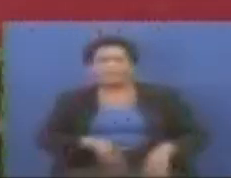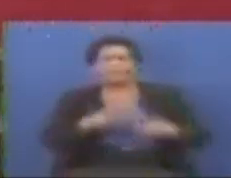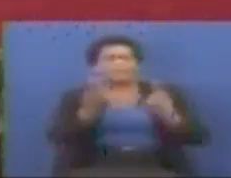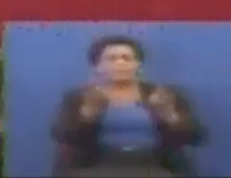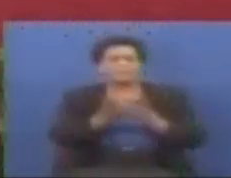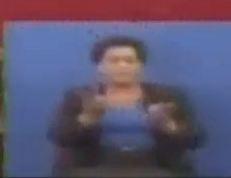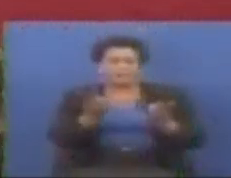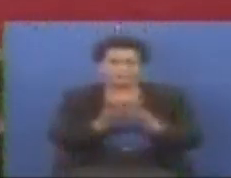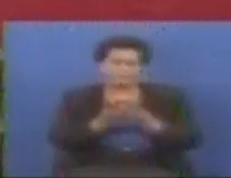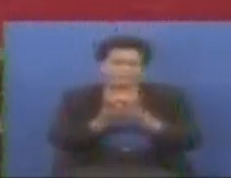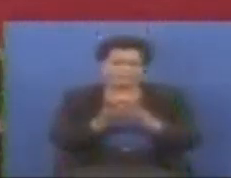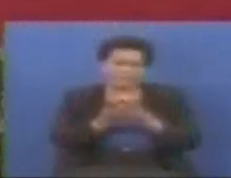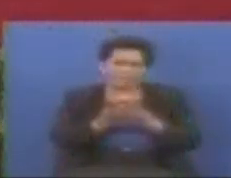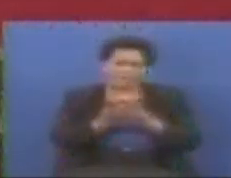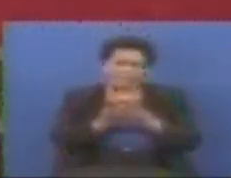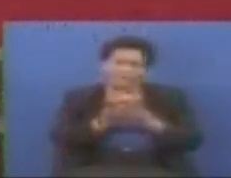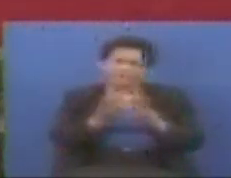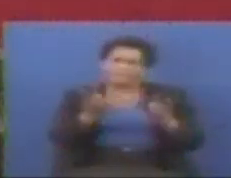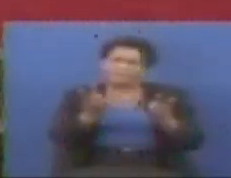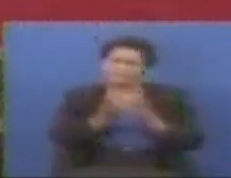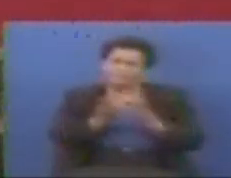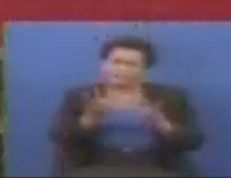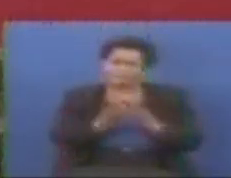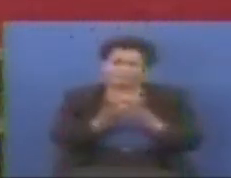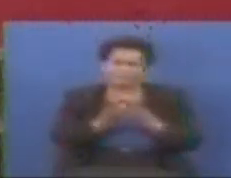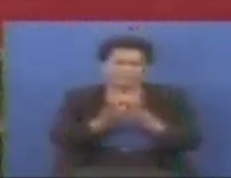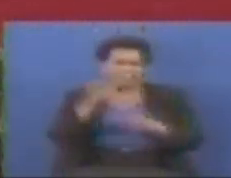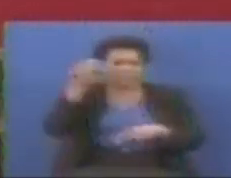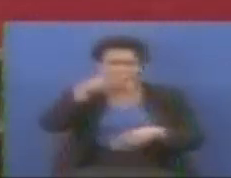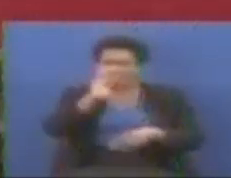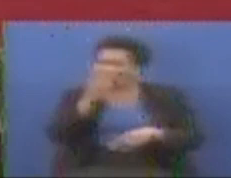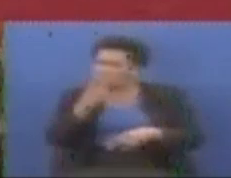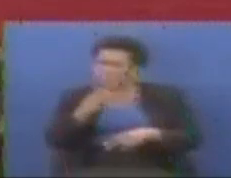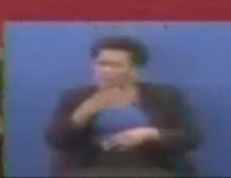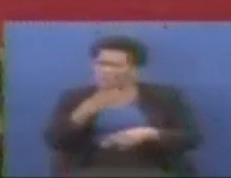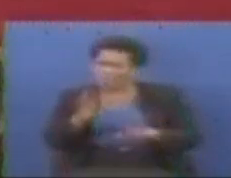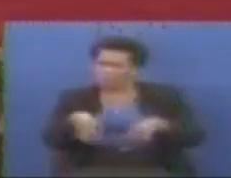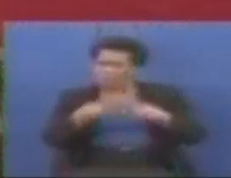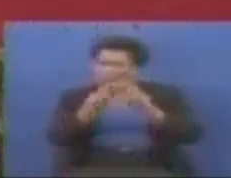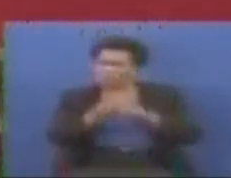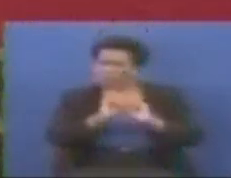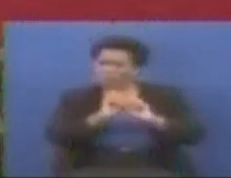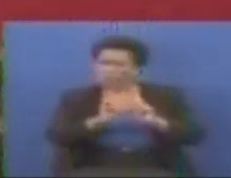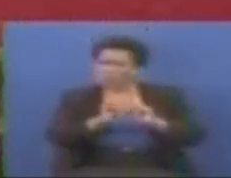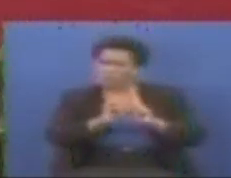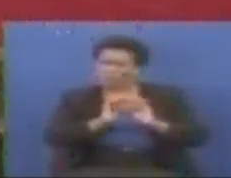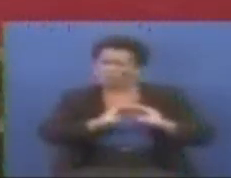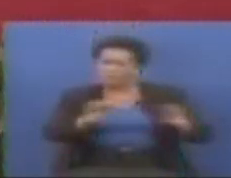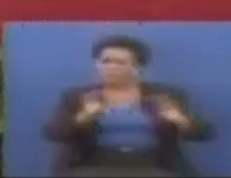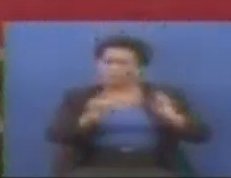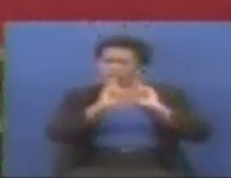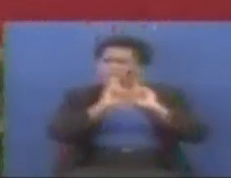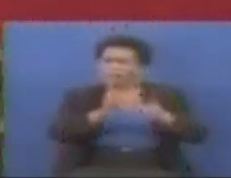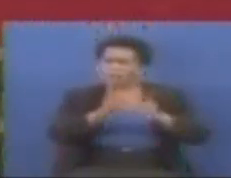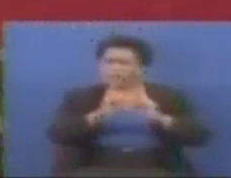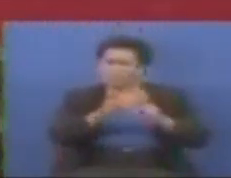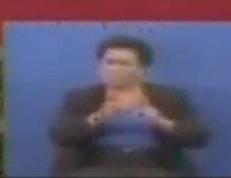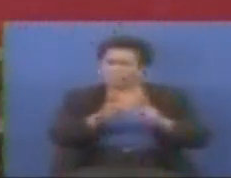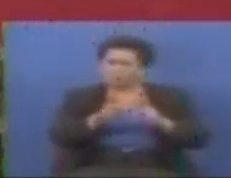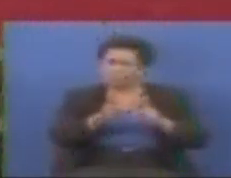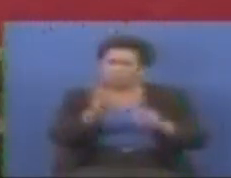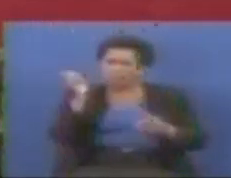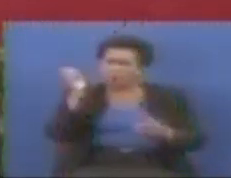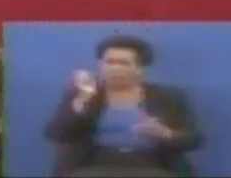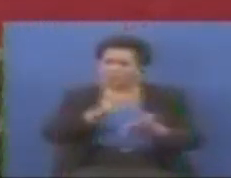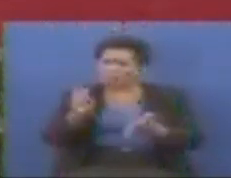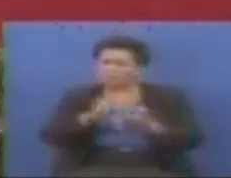na matumizi ya dawa za kulevya, wawe raia wema, wachangie uchumi na maendeleo ya taifa lao na maendeleo yao wao wenyewe.